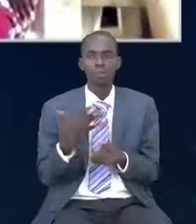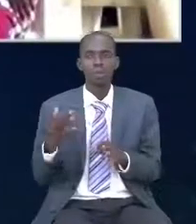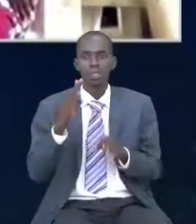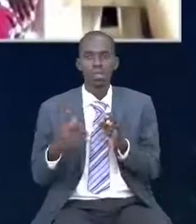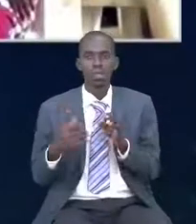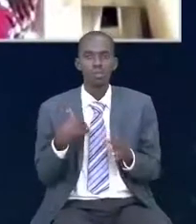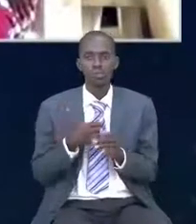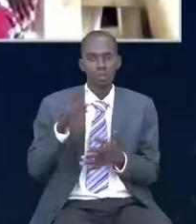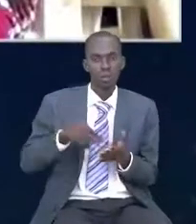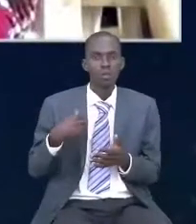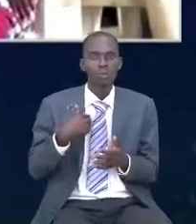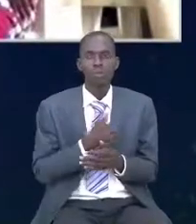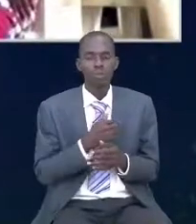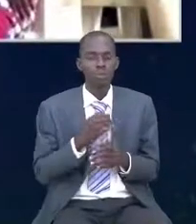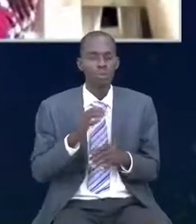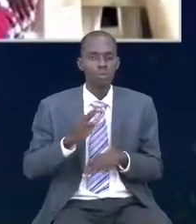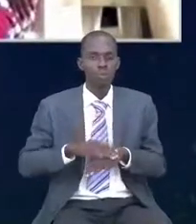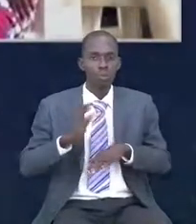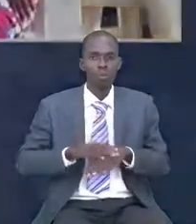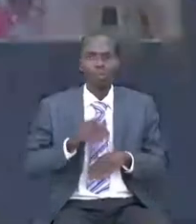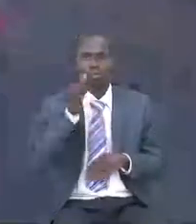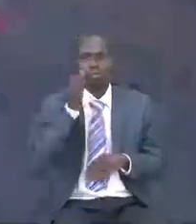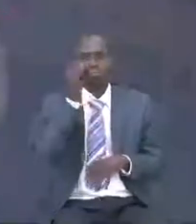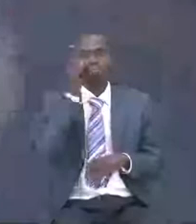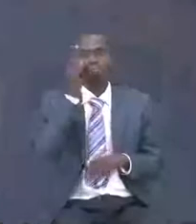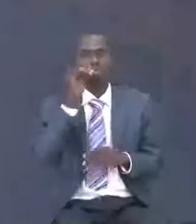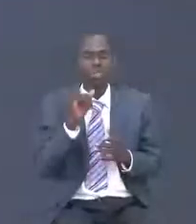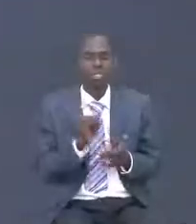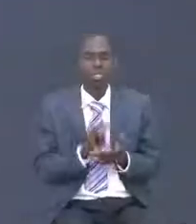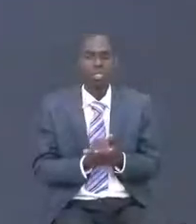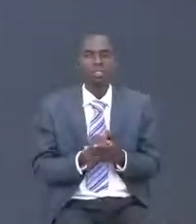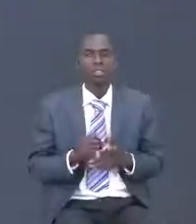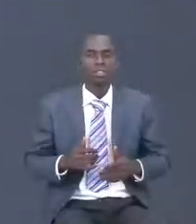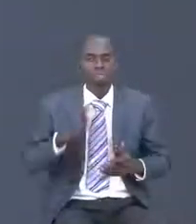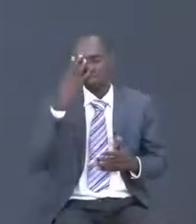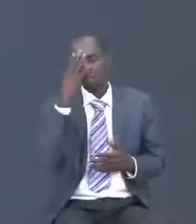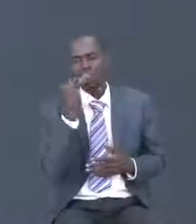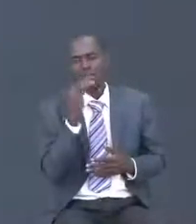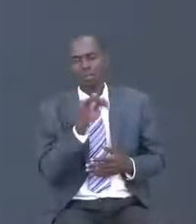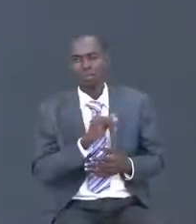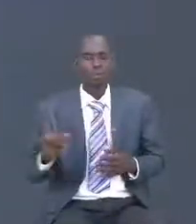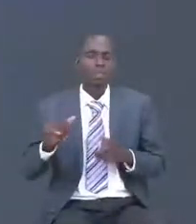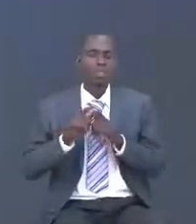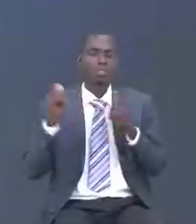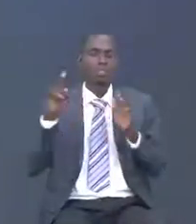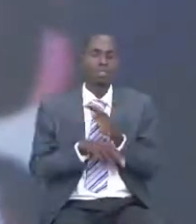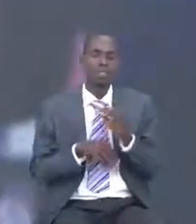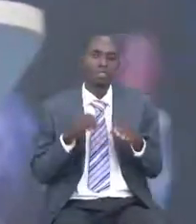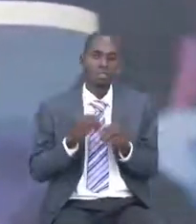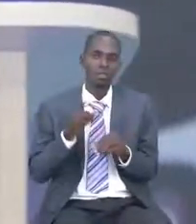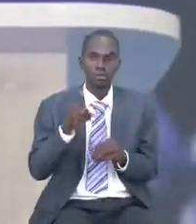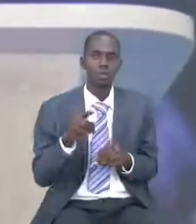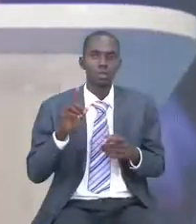nous n'apprenons pas. Mais quand vous apprenez, vous réveillez ce géant qui dort en vous, ce professeur qui est